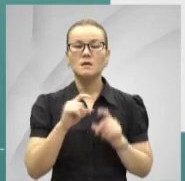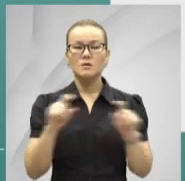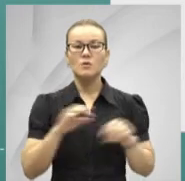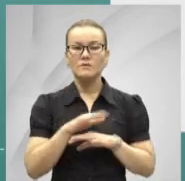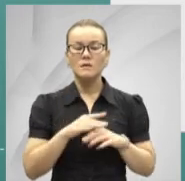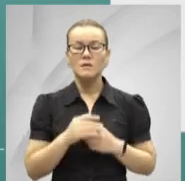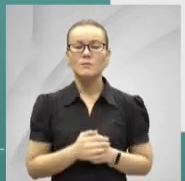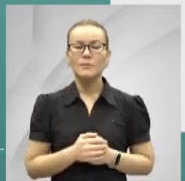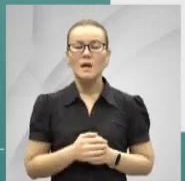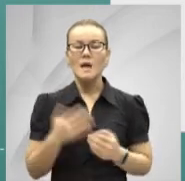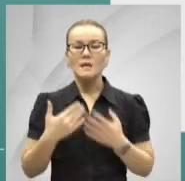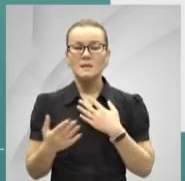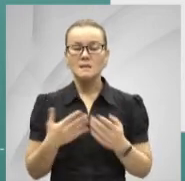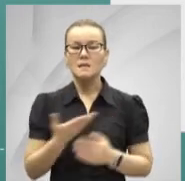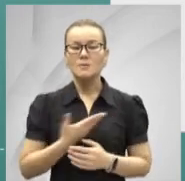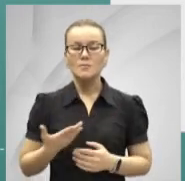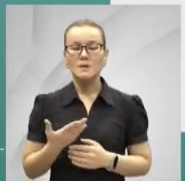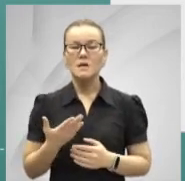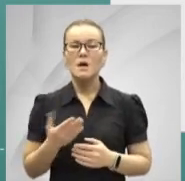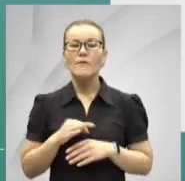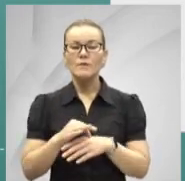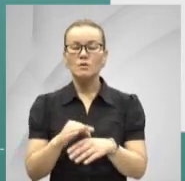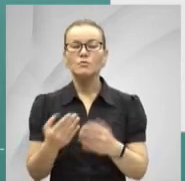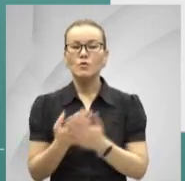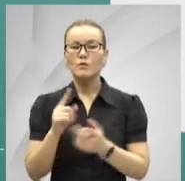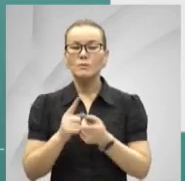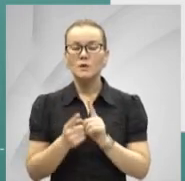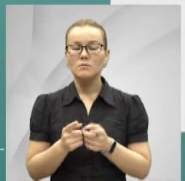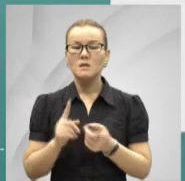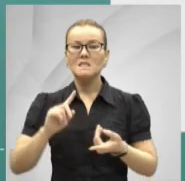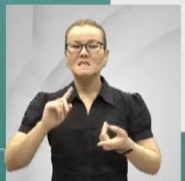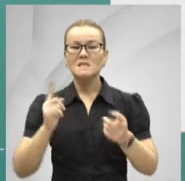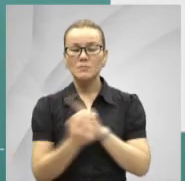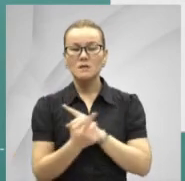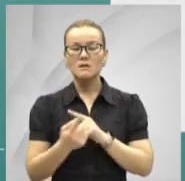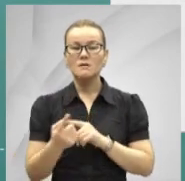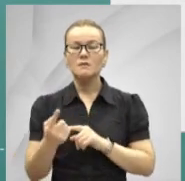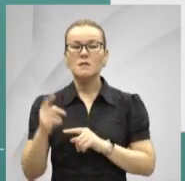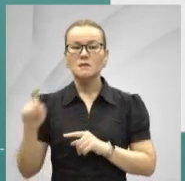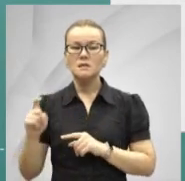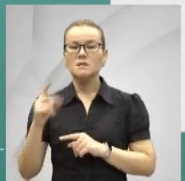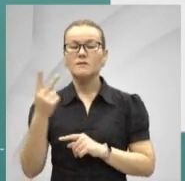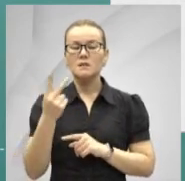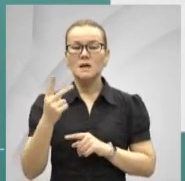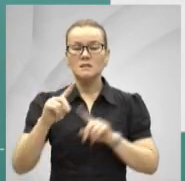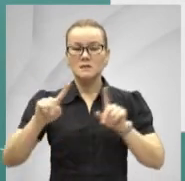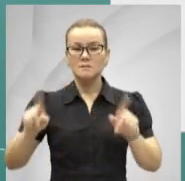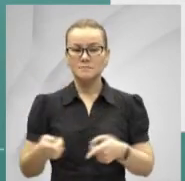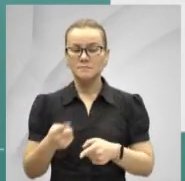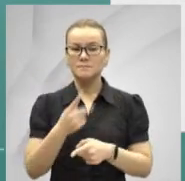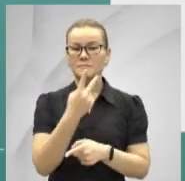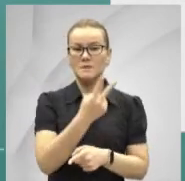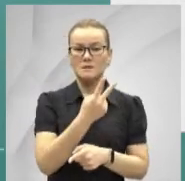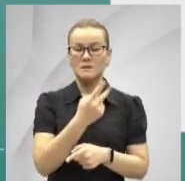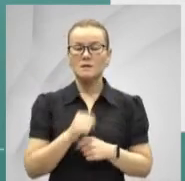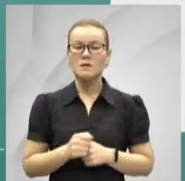переменной. Если мы введем новую переменную t, заменив ей x в квадрате,